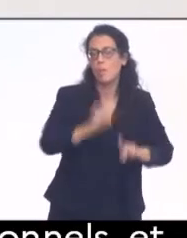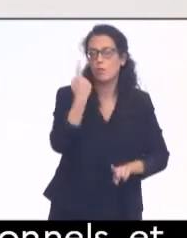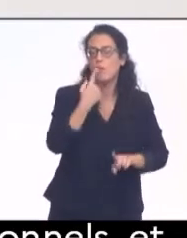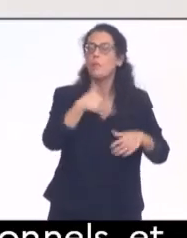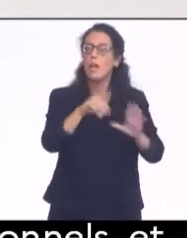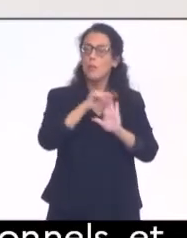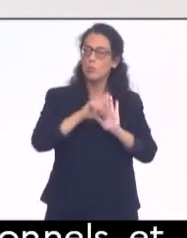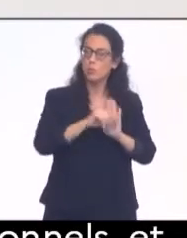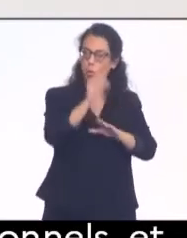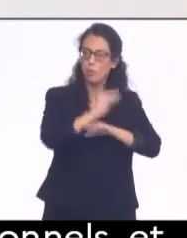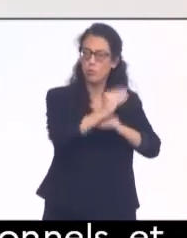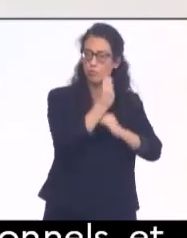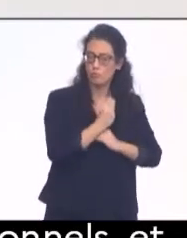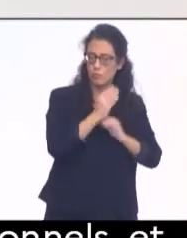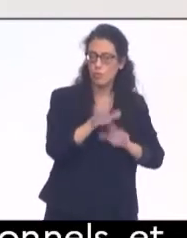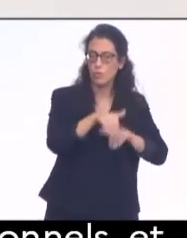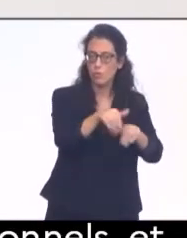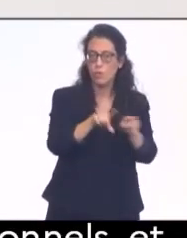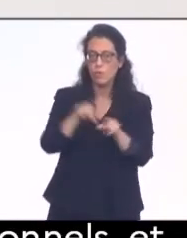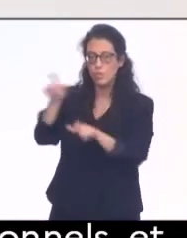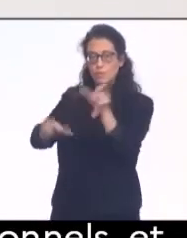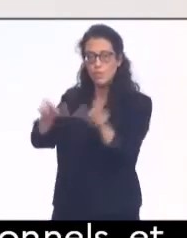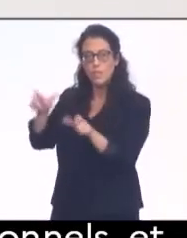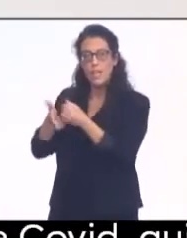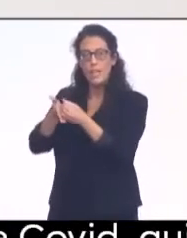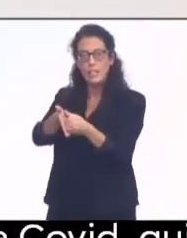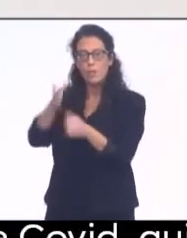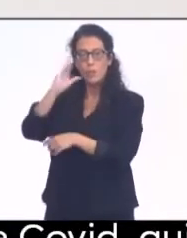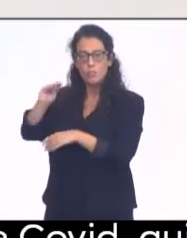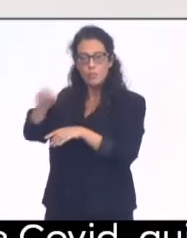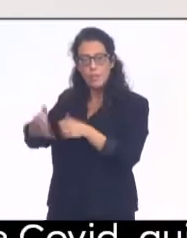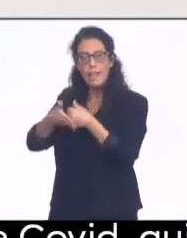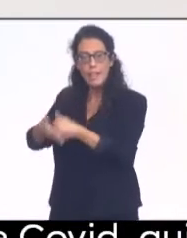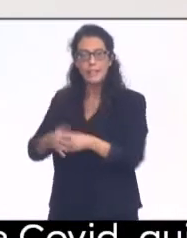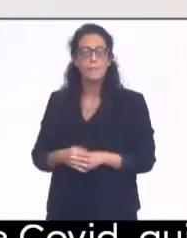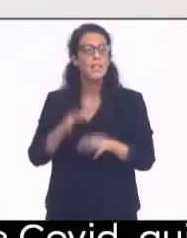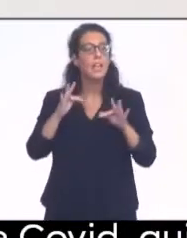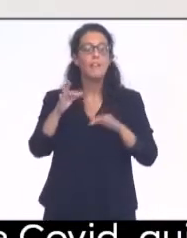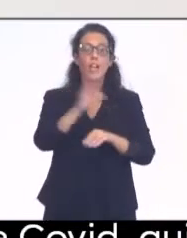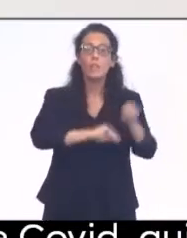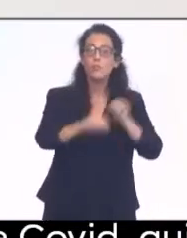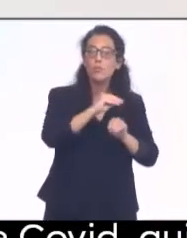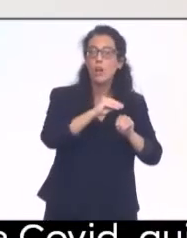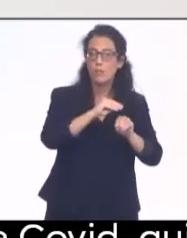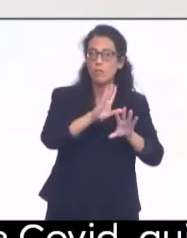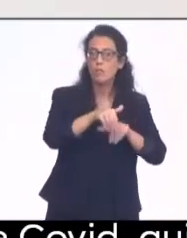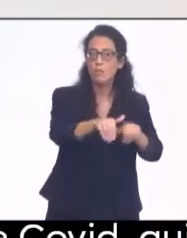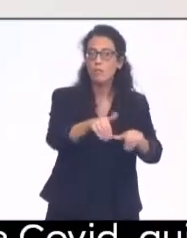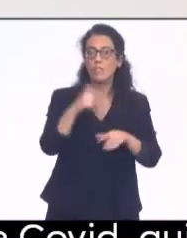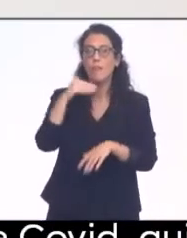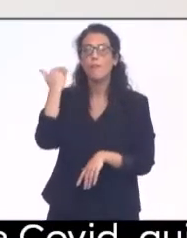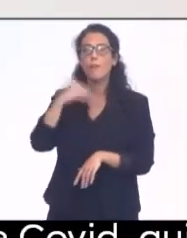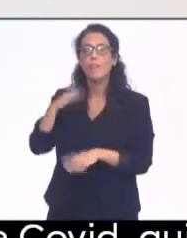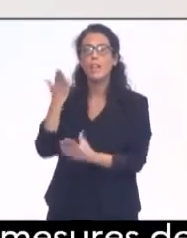et puis de soutenir aussi les aidants comme je l'ai vu. Donc pour la continuité des soins, il y a des mesures en cours. Par exemple, les forfaits d'intervention des